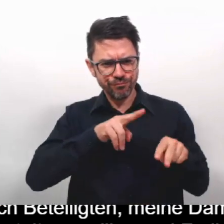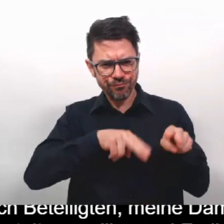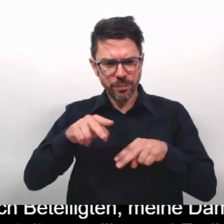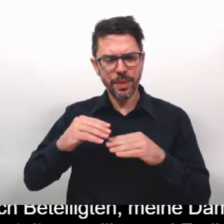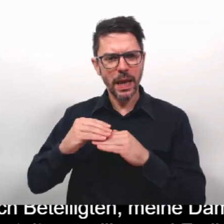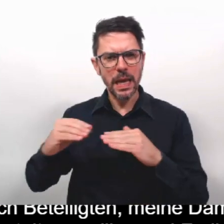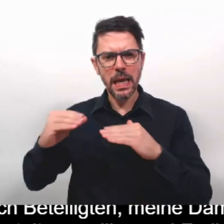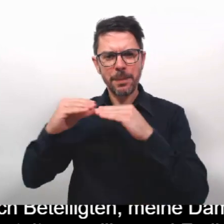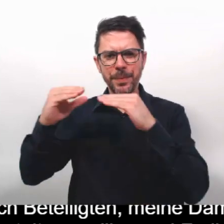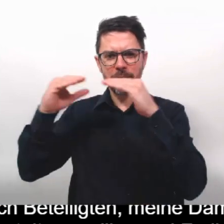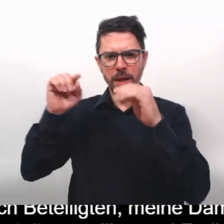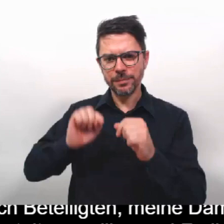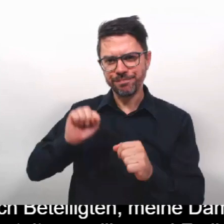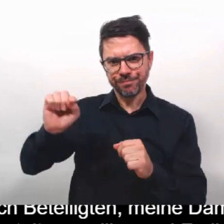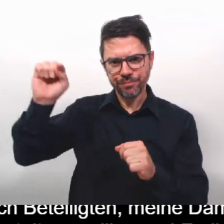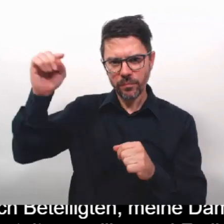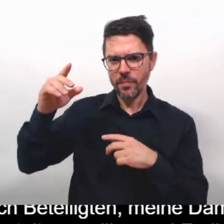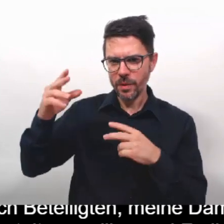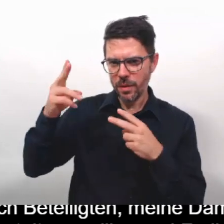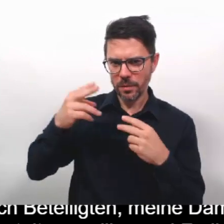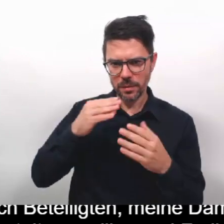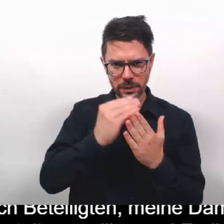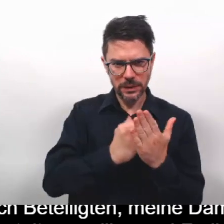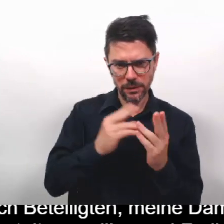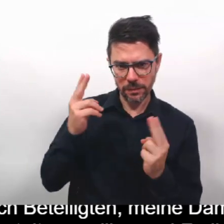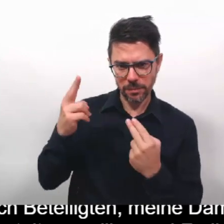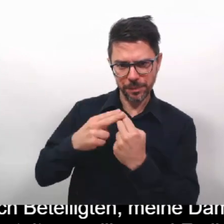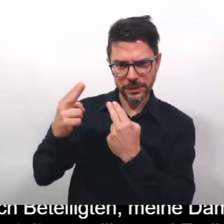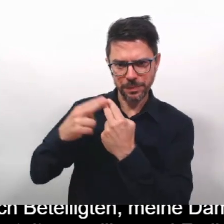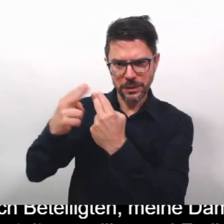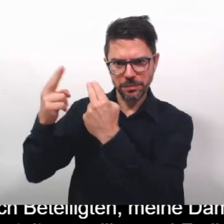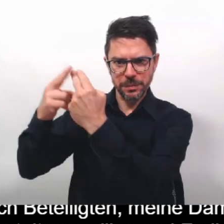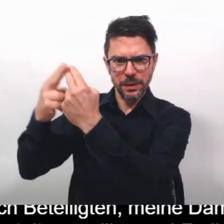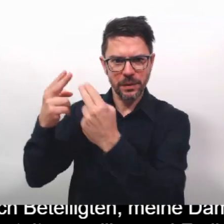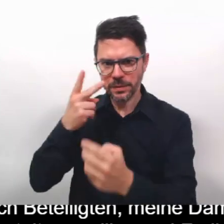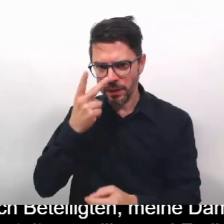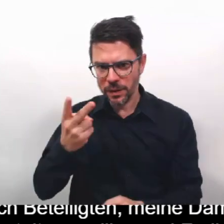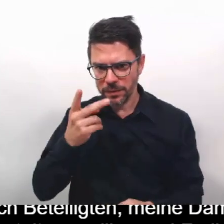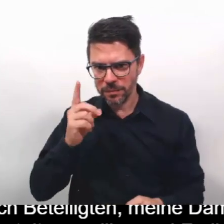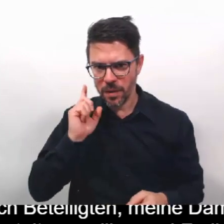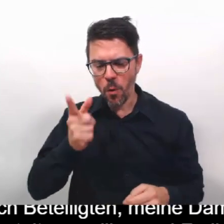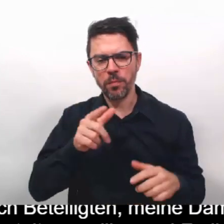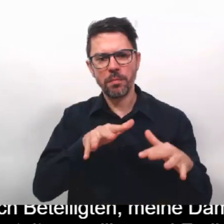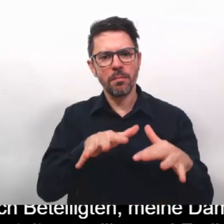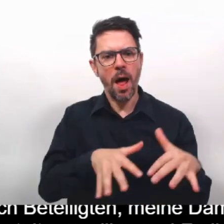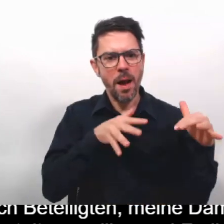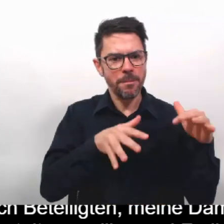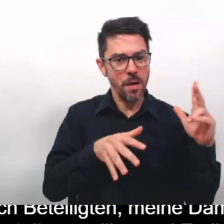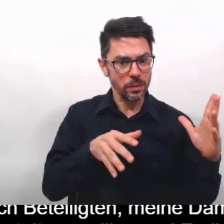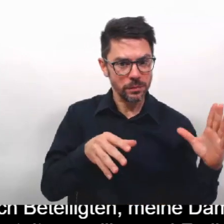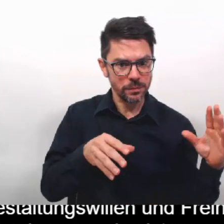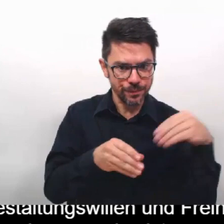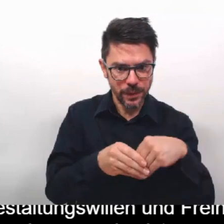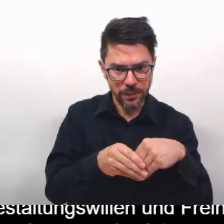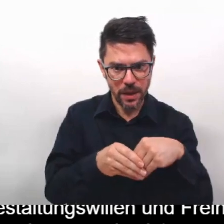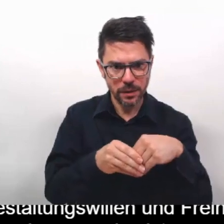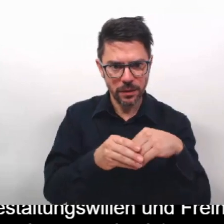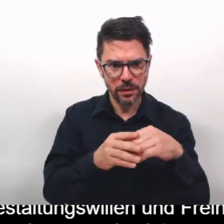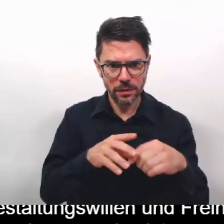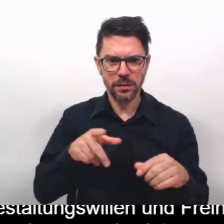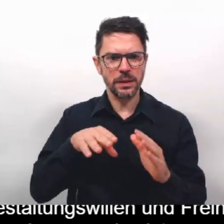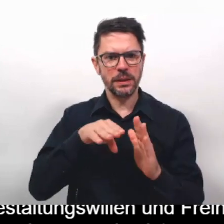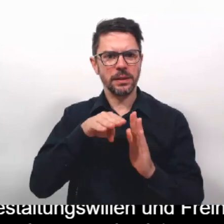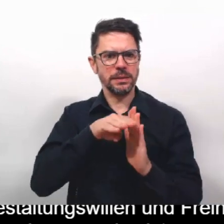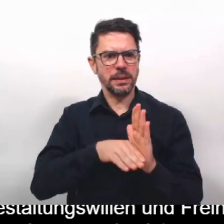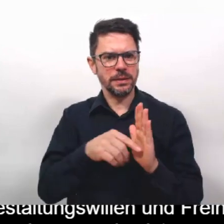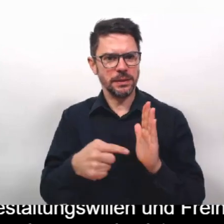einzigartige Technologieoffensive. Zweieinhalbtausend Stellen, die am 1.4.2021 ausgeschrieben sein werden für